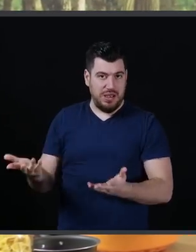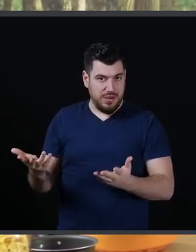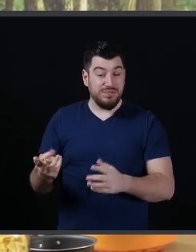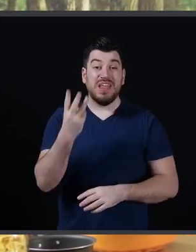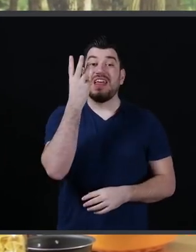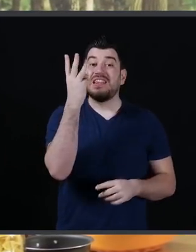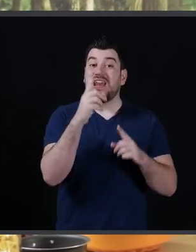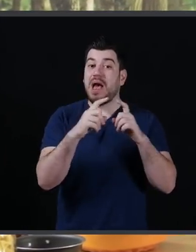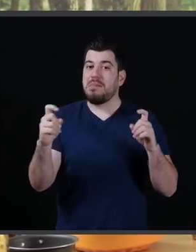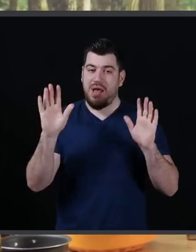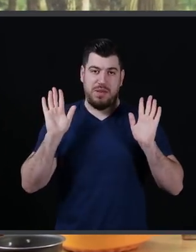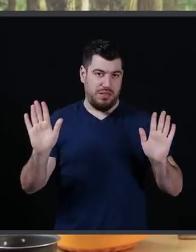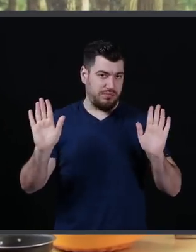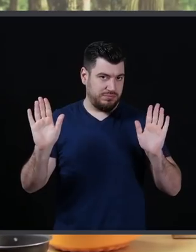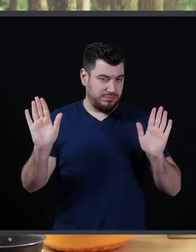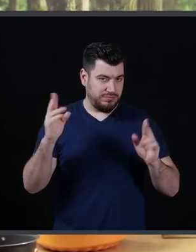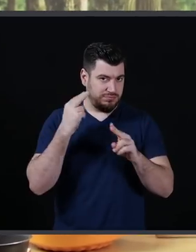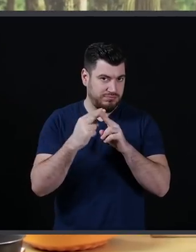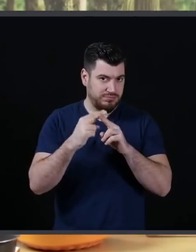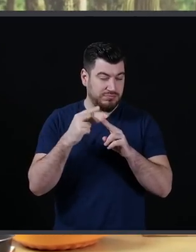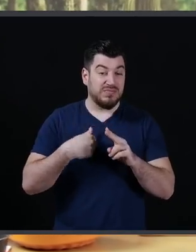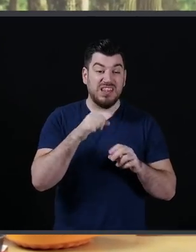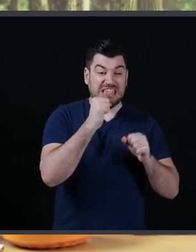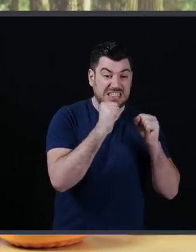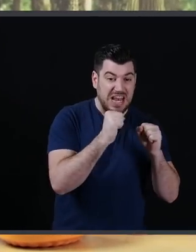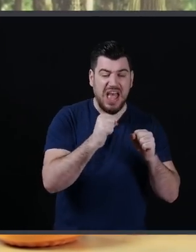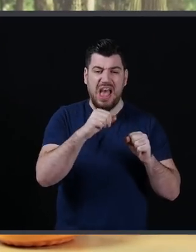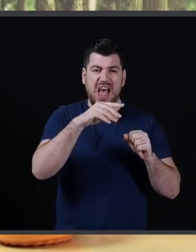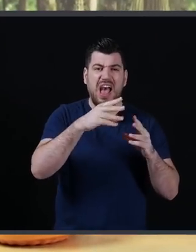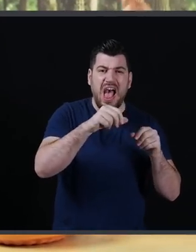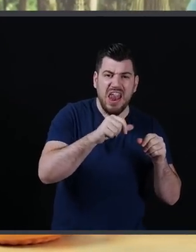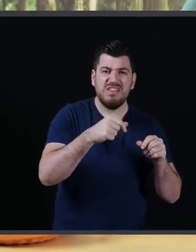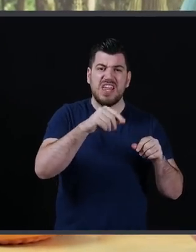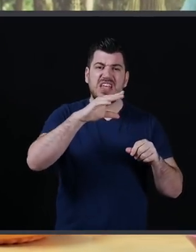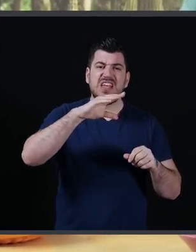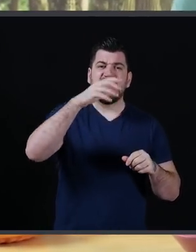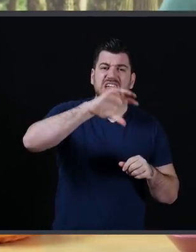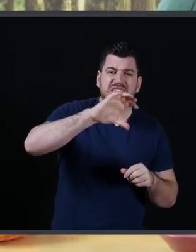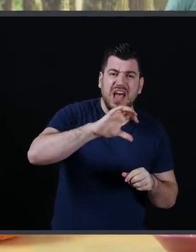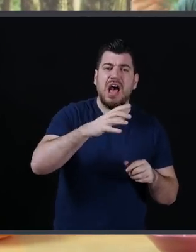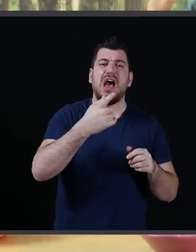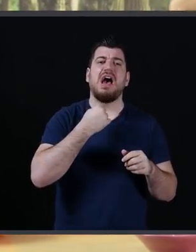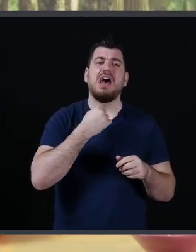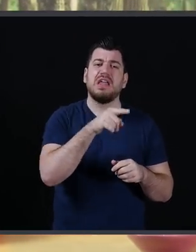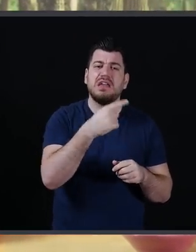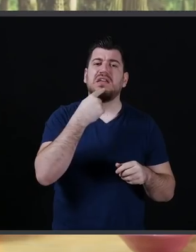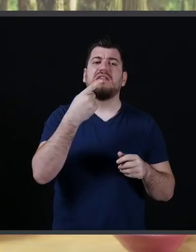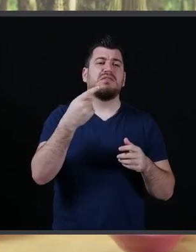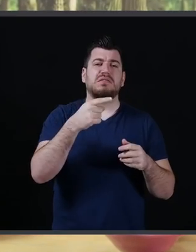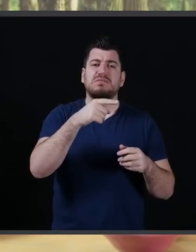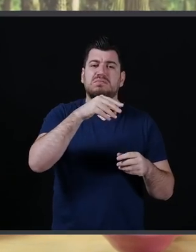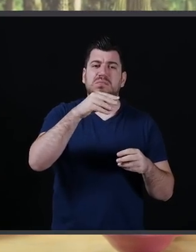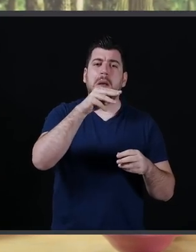Έχει όλα τα στερεά Αλεύρι, ζάχαρη, baking, αλάτι Όλα τα υγρά Κρόκους, πορέλαιο, χυμό